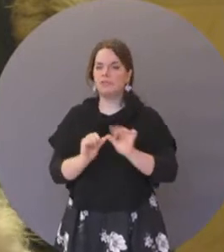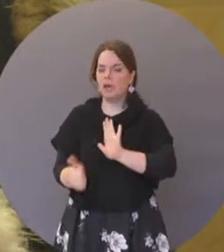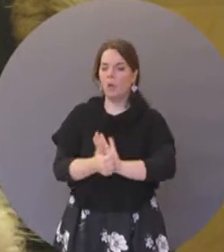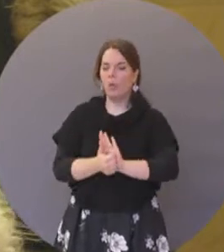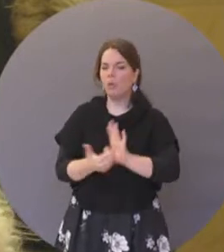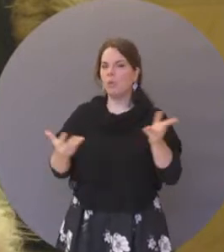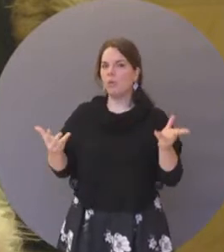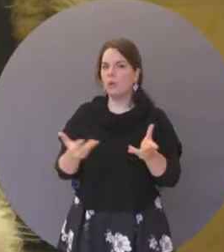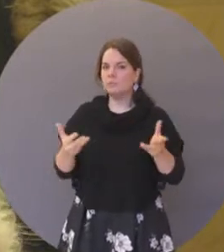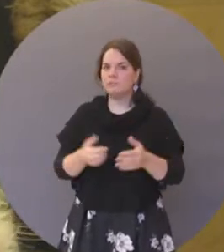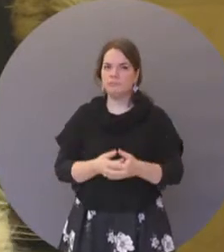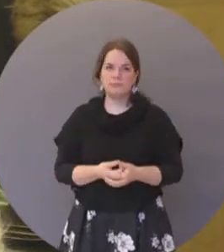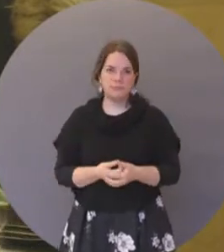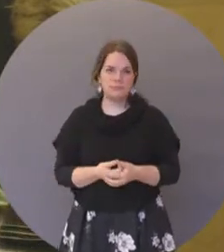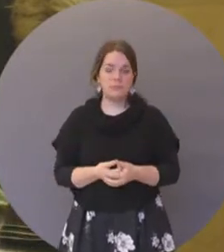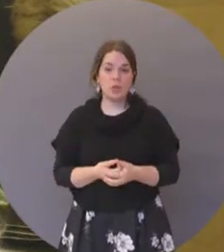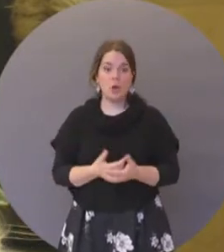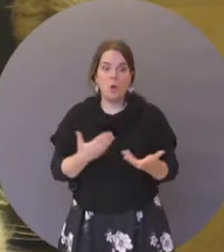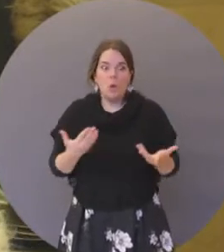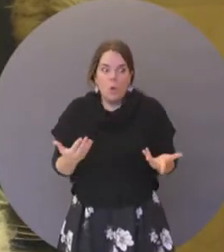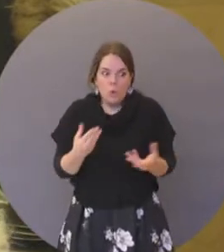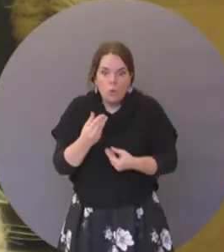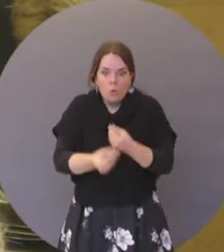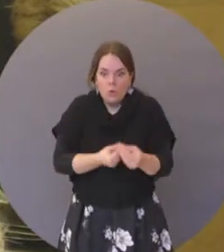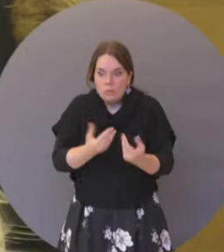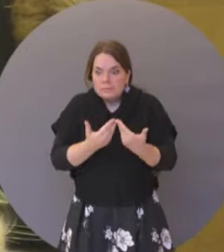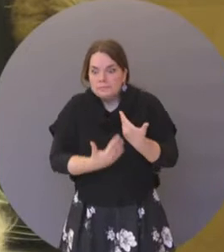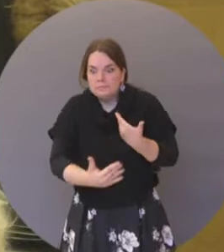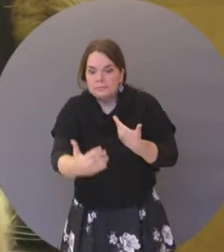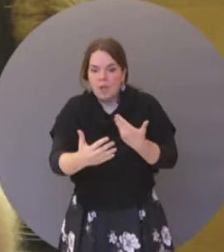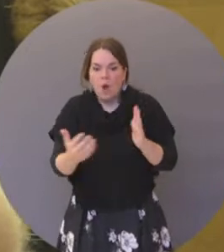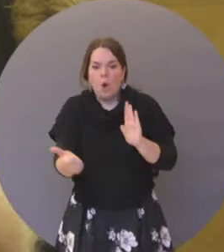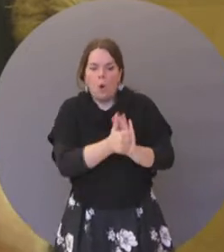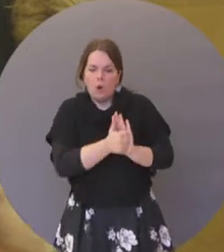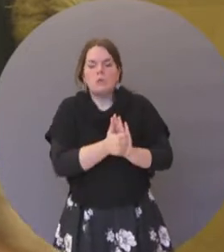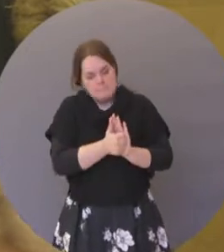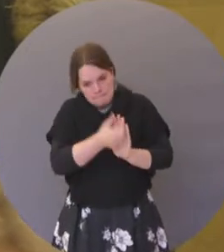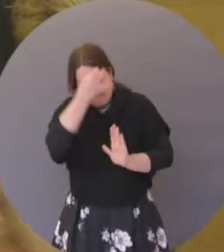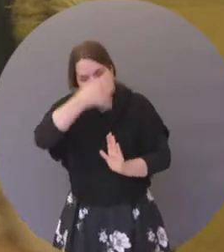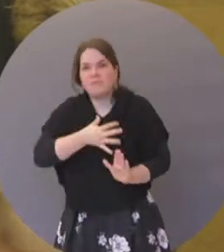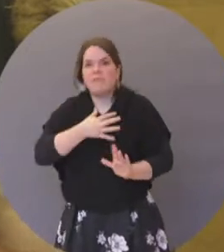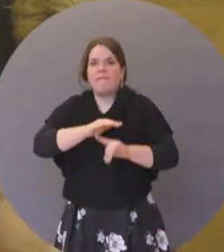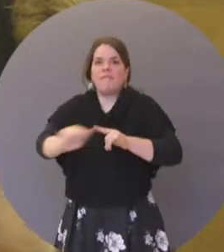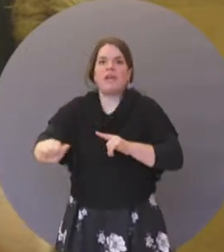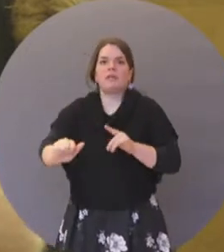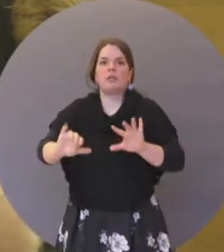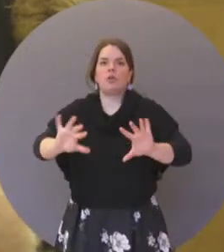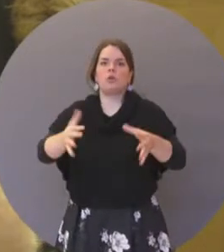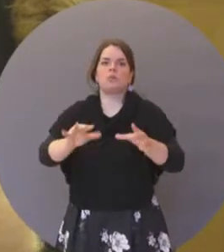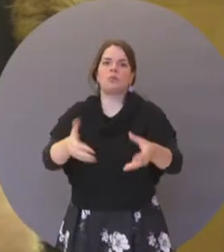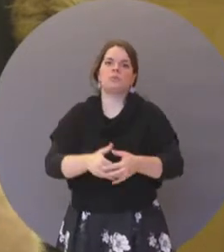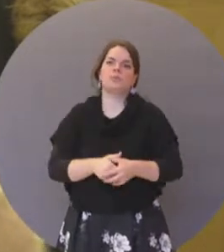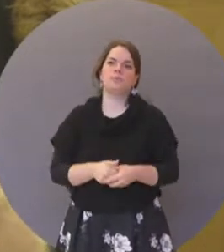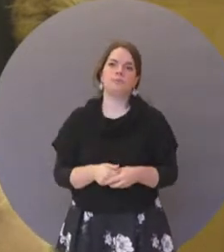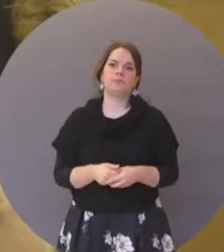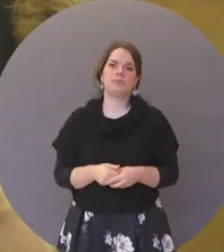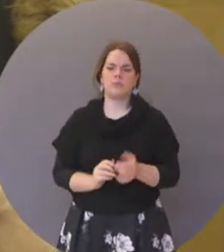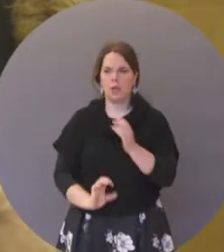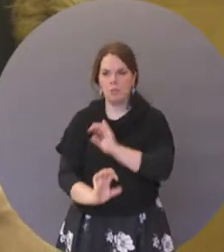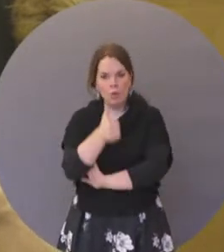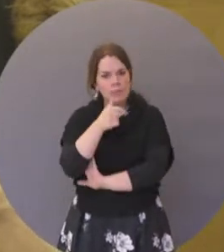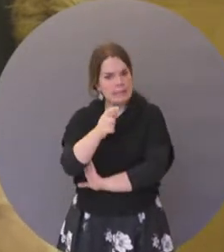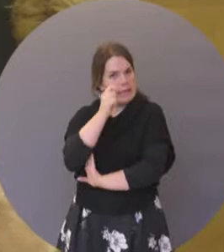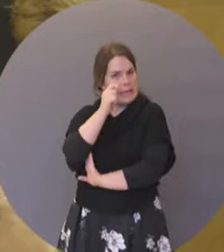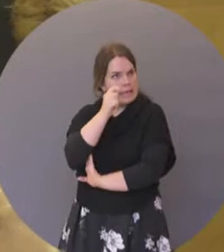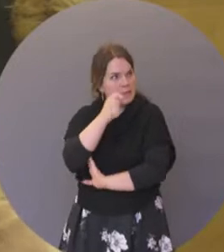exactement quel rôle doit jouer le département et bien justement celui de se servir de son expertise de ses moyens